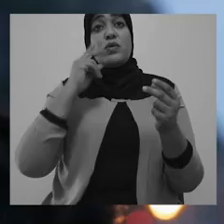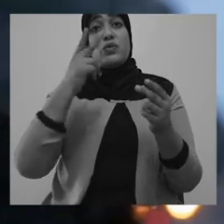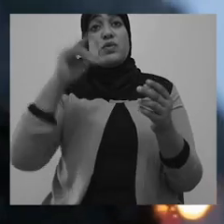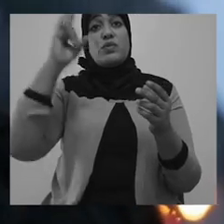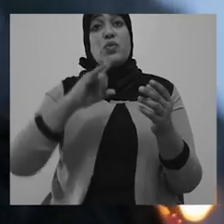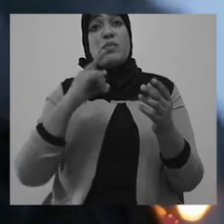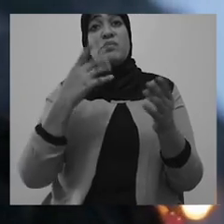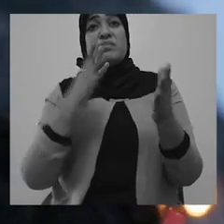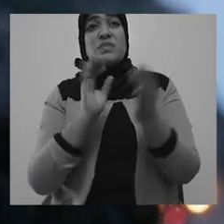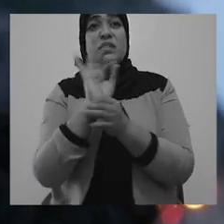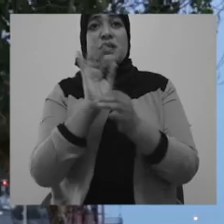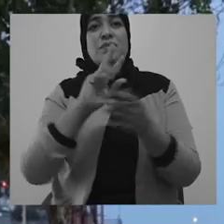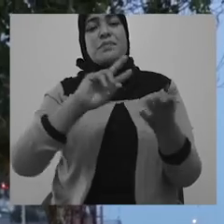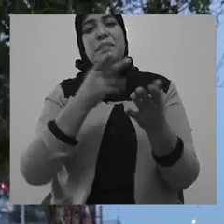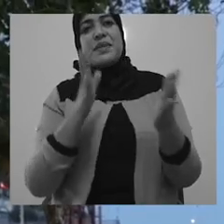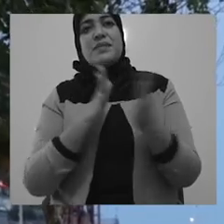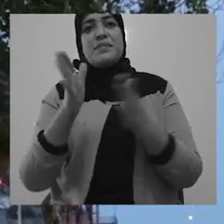évidences.